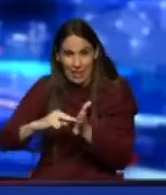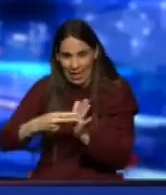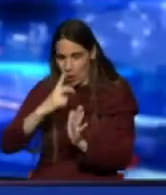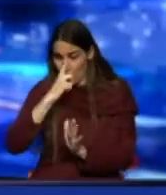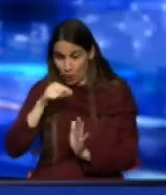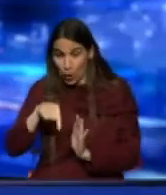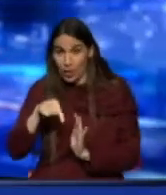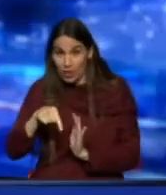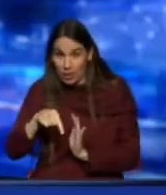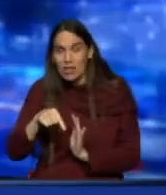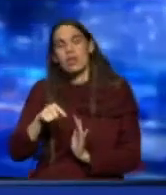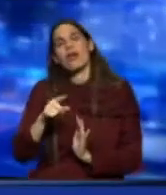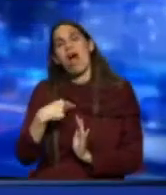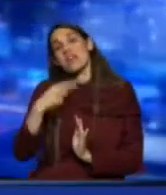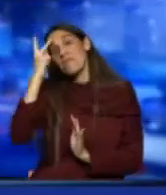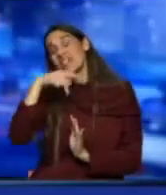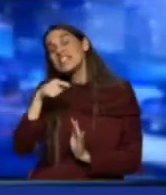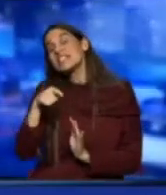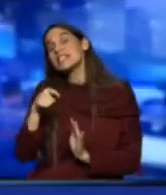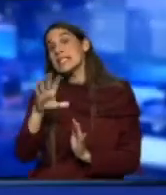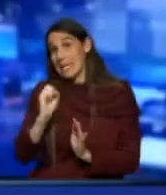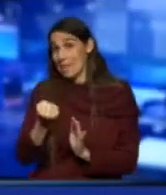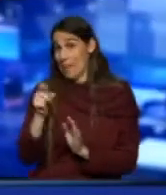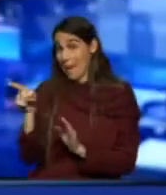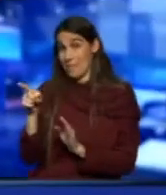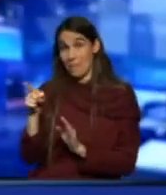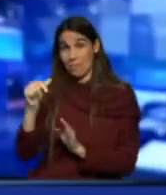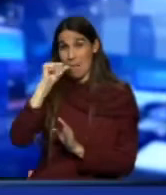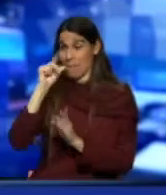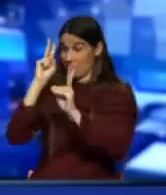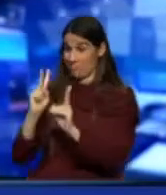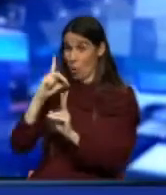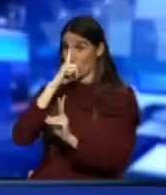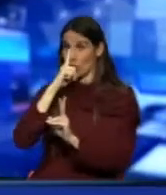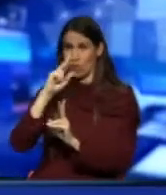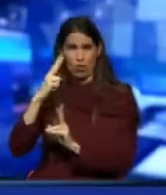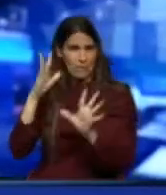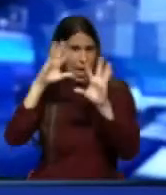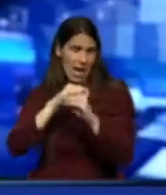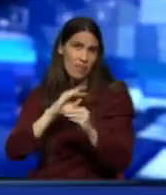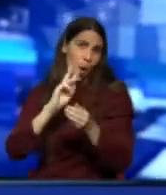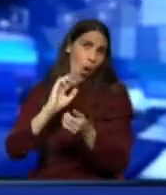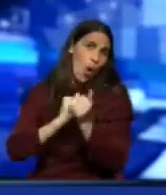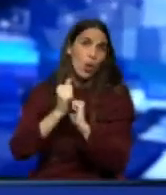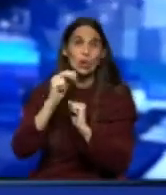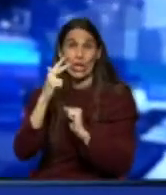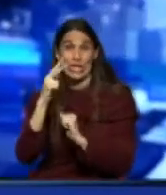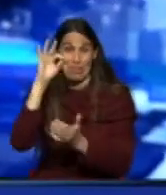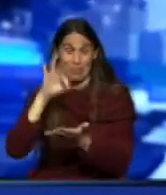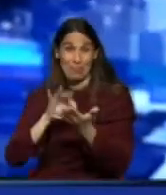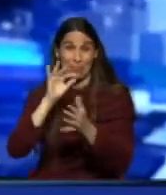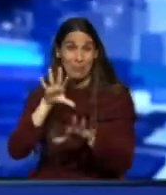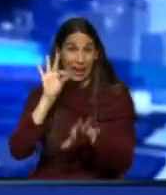ראשון, כפי שאני מבין אותה, יכולה, אם הם באמת יפסיקו לשתות מים כבר ביום ראשון, יום שני בערב, או אפילו יום שלישי במועד הבחירות,